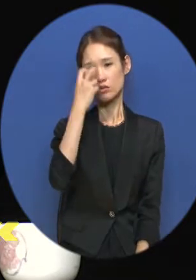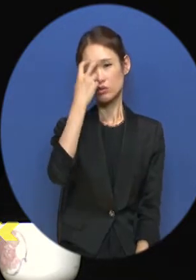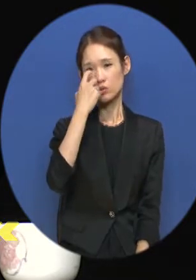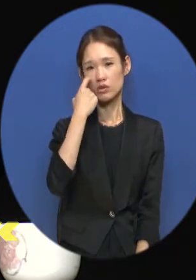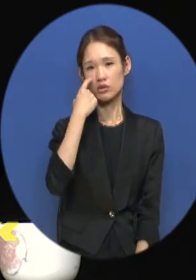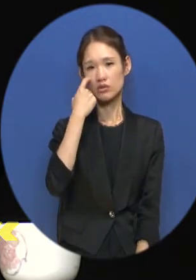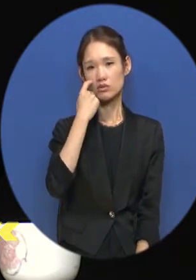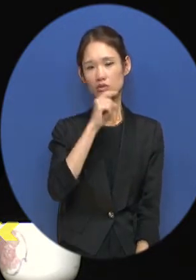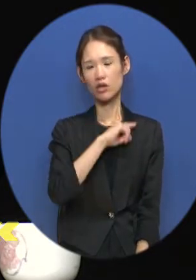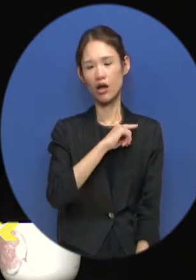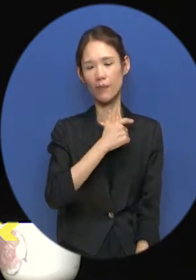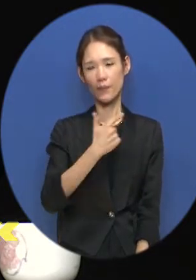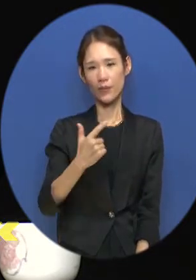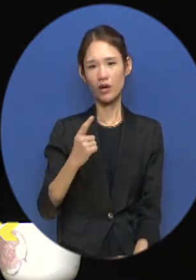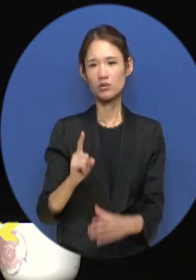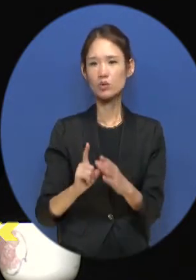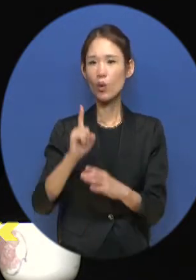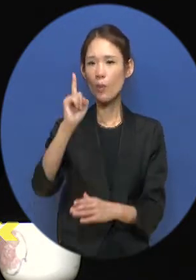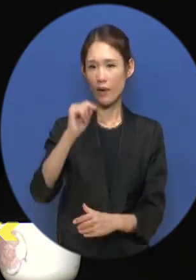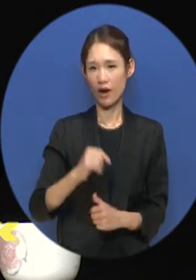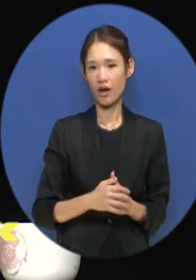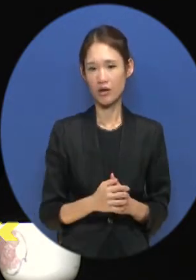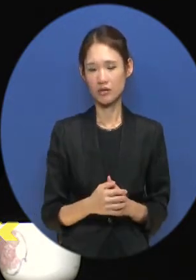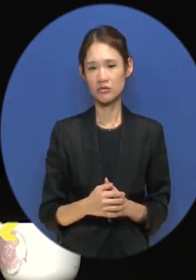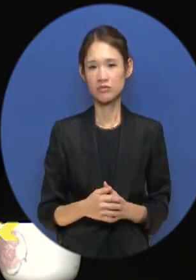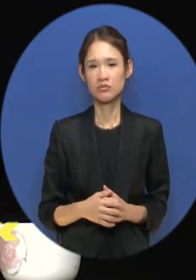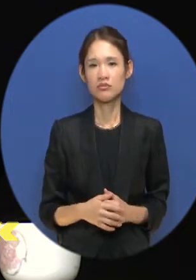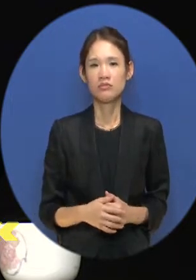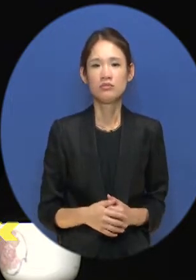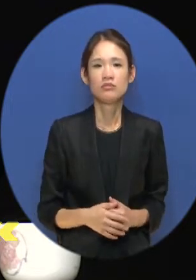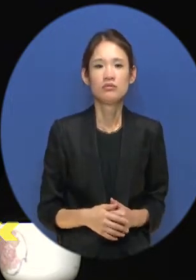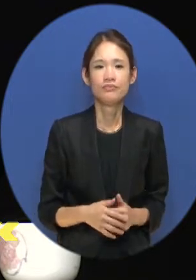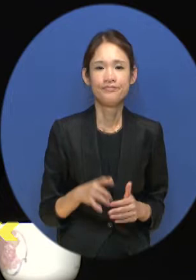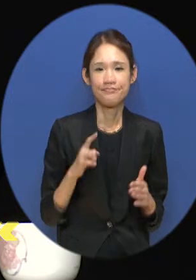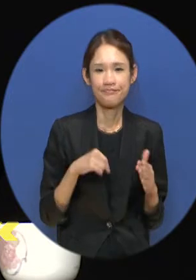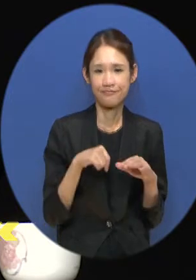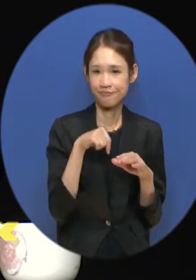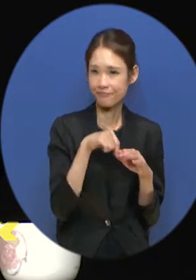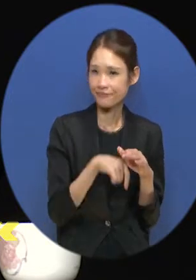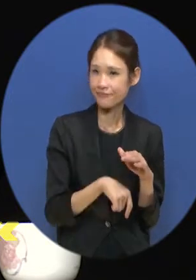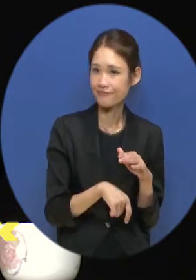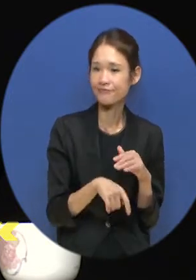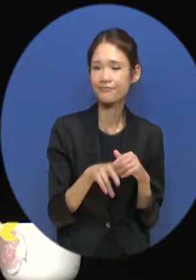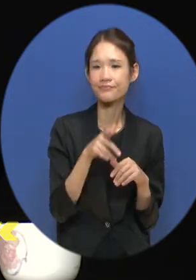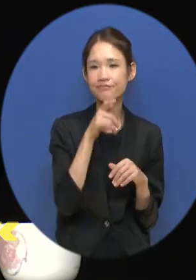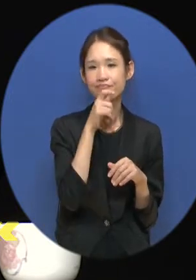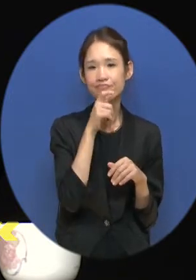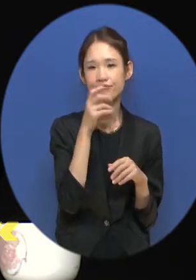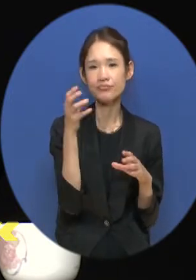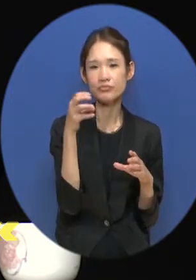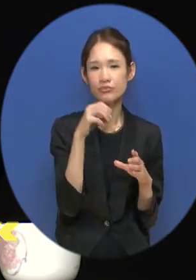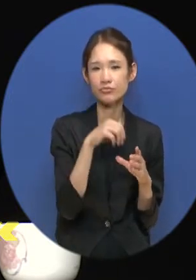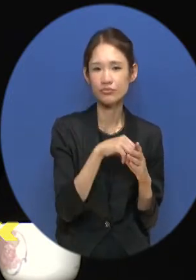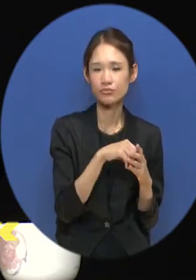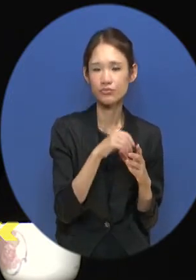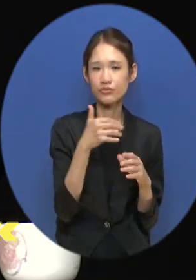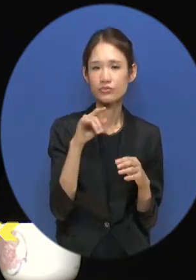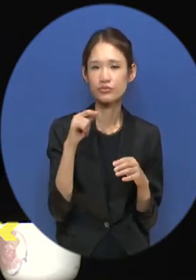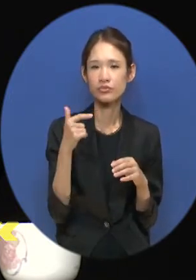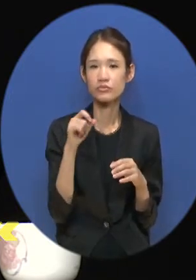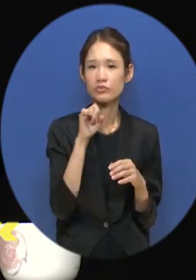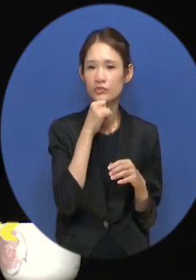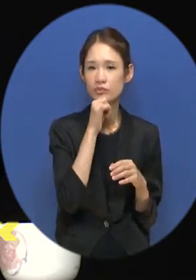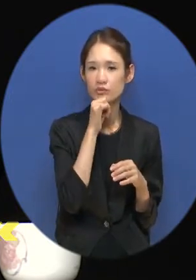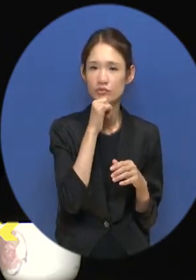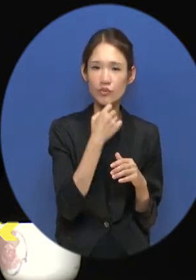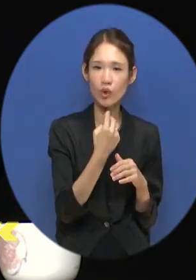해보니까 역시 굉장히 높게 나왔어요. 그래서 네. 지하에 깊이 있는 지하수에 함유된 라돈